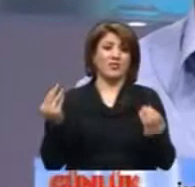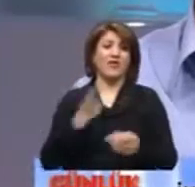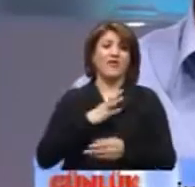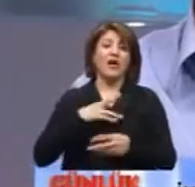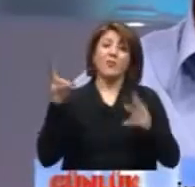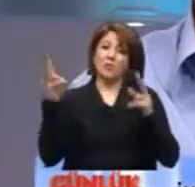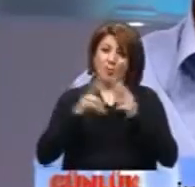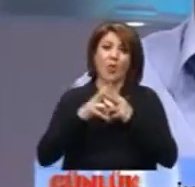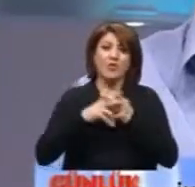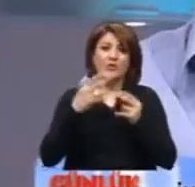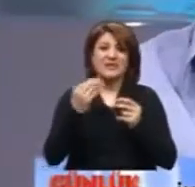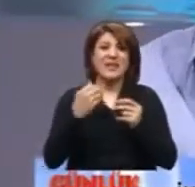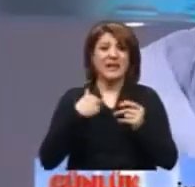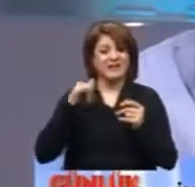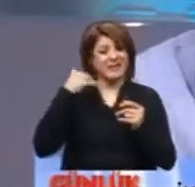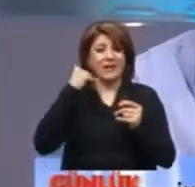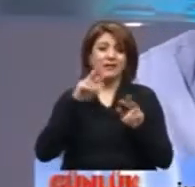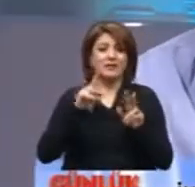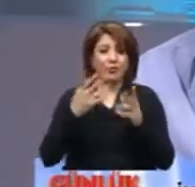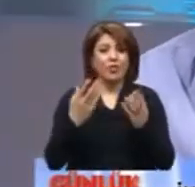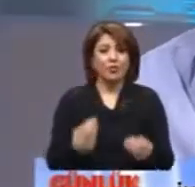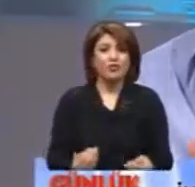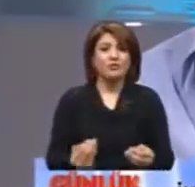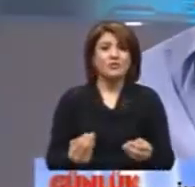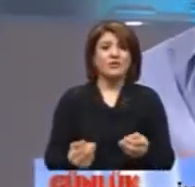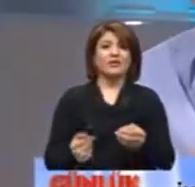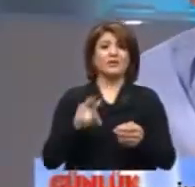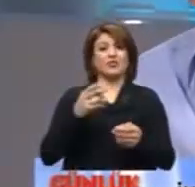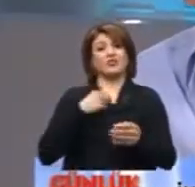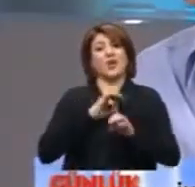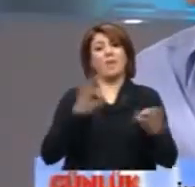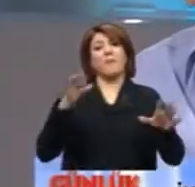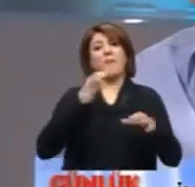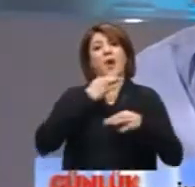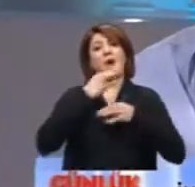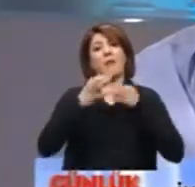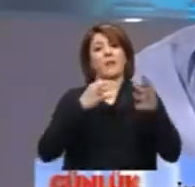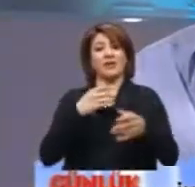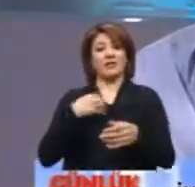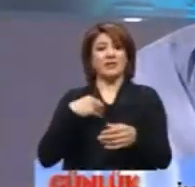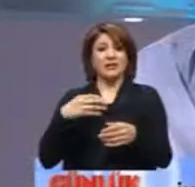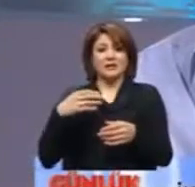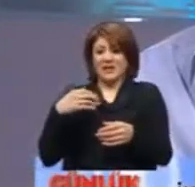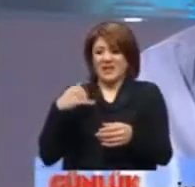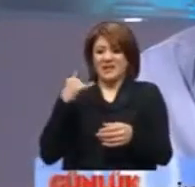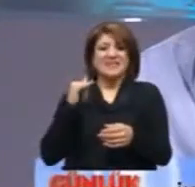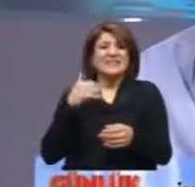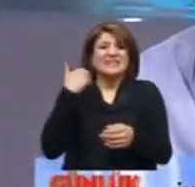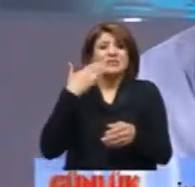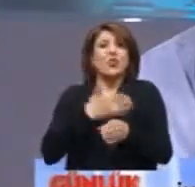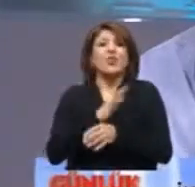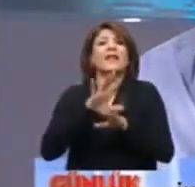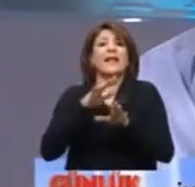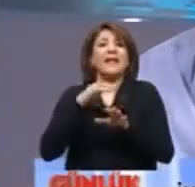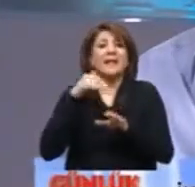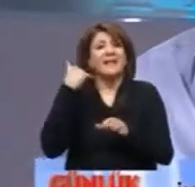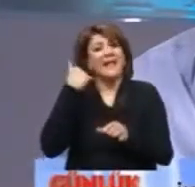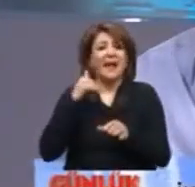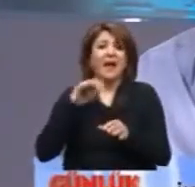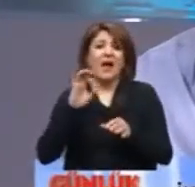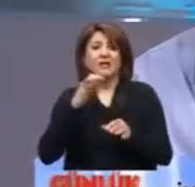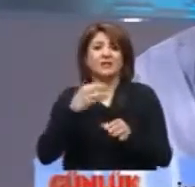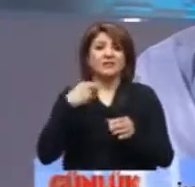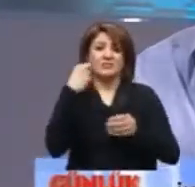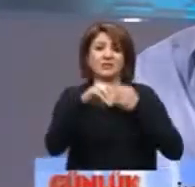polis de keşke sahte çıksaydı hikayenin sonunda. Çok daha haber değeri olacaktı. Sahte altın satıyor gizlice. Satın alan kişi de üstte birkaç